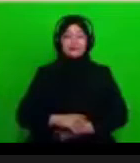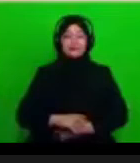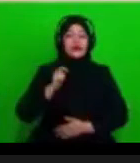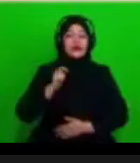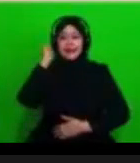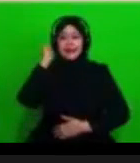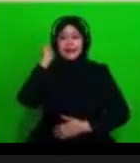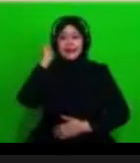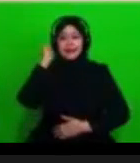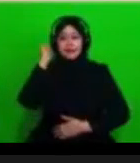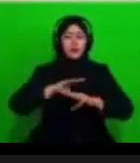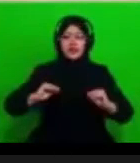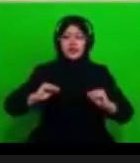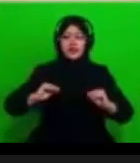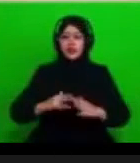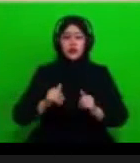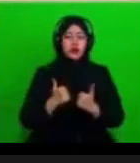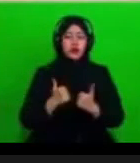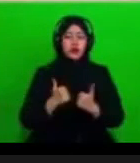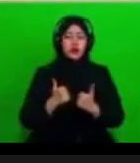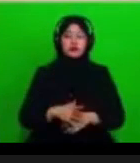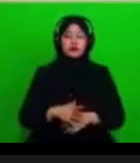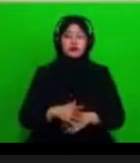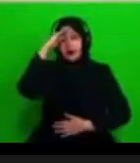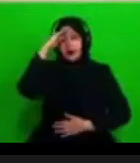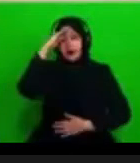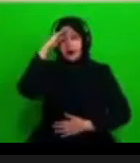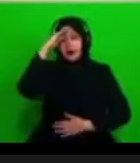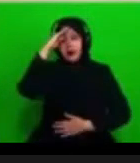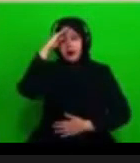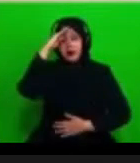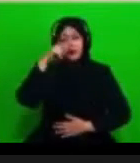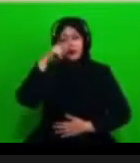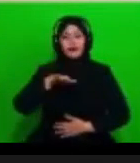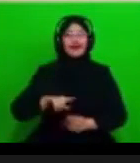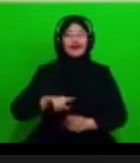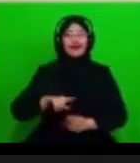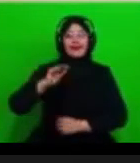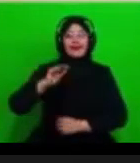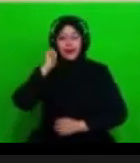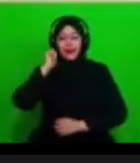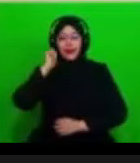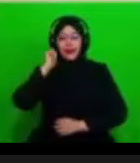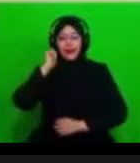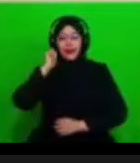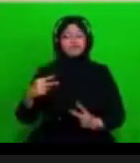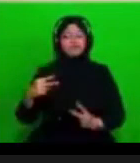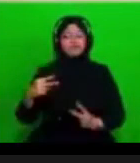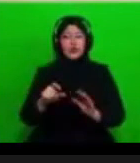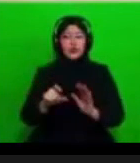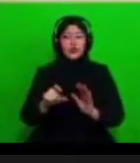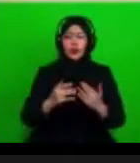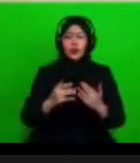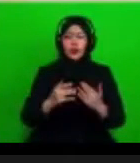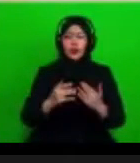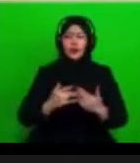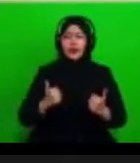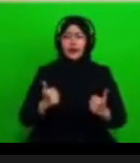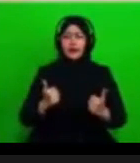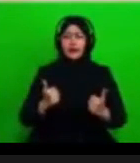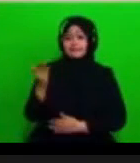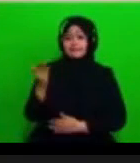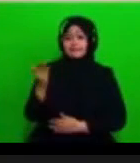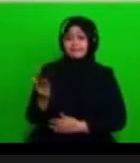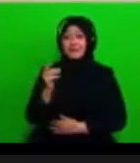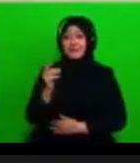Wah, saya kalau sebagai ibu terlihat memang sedih. Oke, mbak ya. Ya, yang penting anak-anak dalam masa